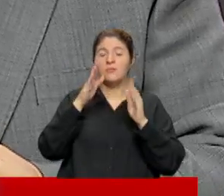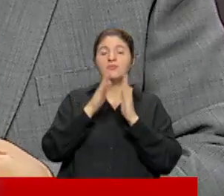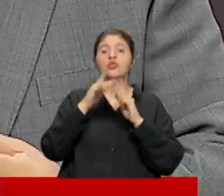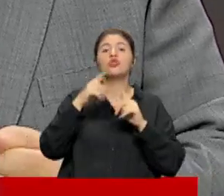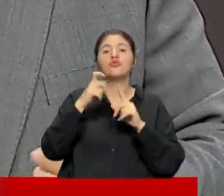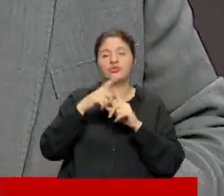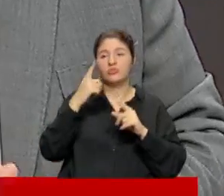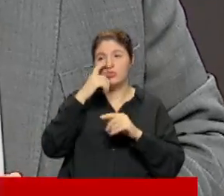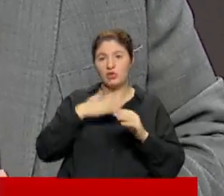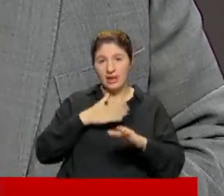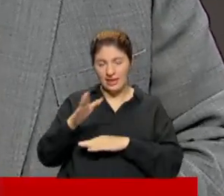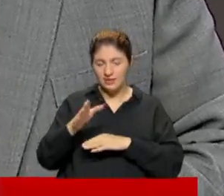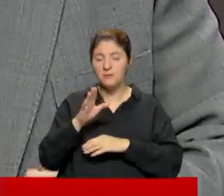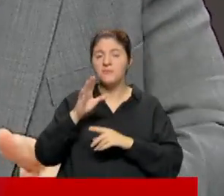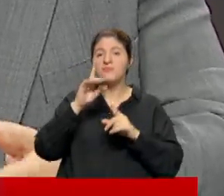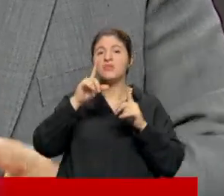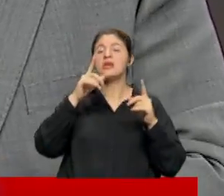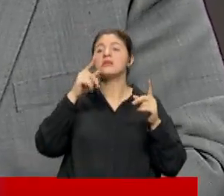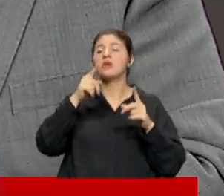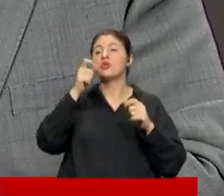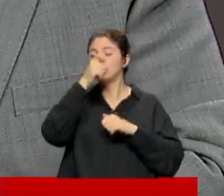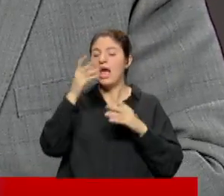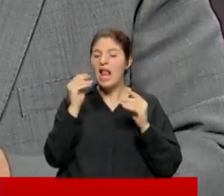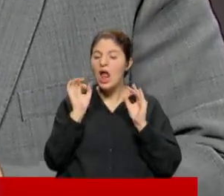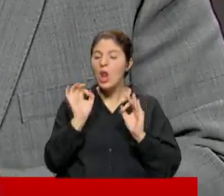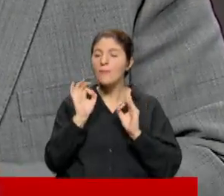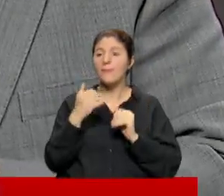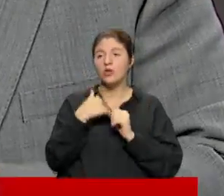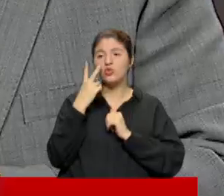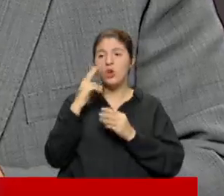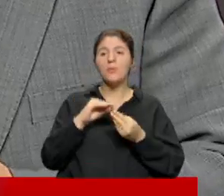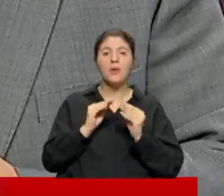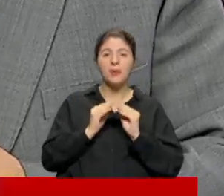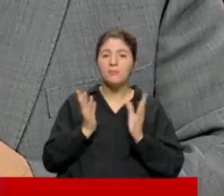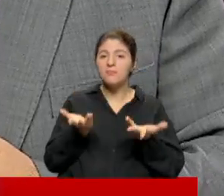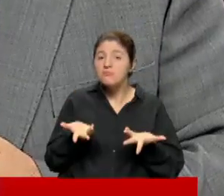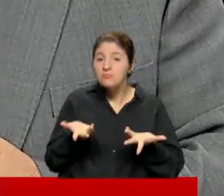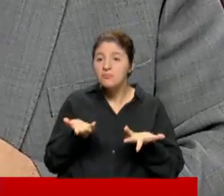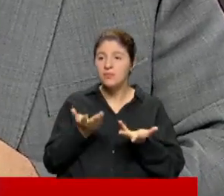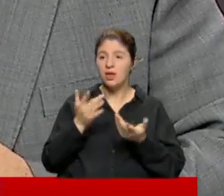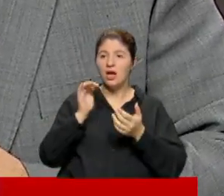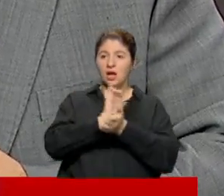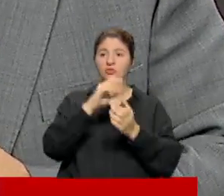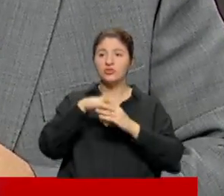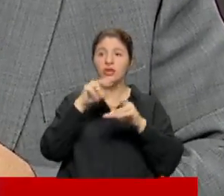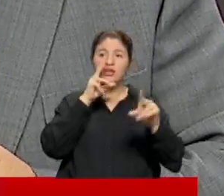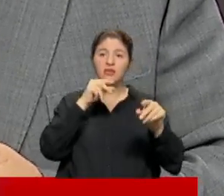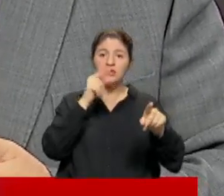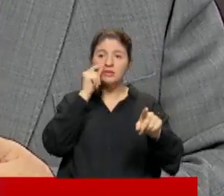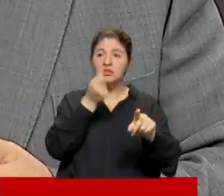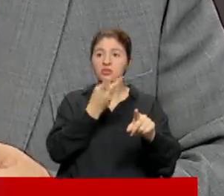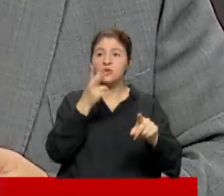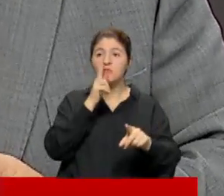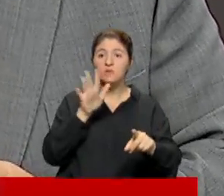refleksler gösteriyor Mesela işte ülkenin en önemli Şu an bana göre problemi cezaevlerinde yatan insan